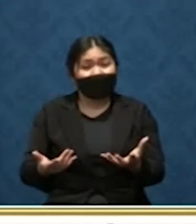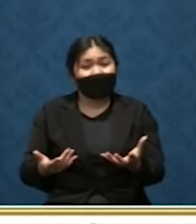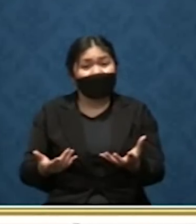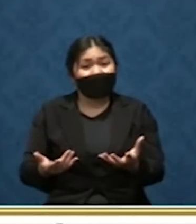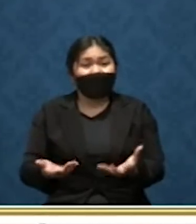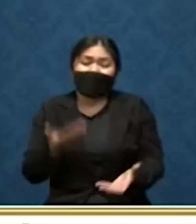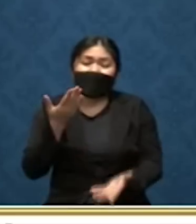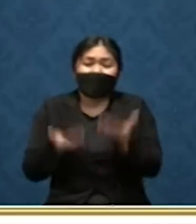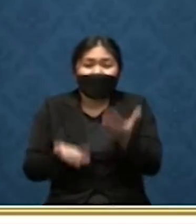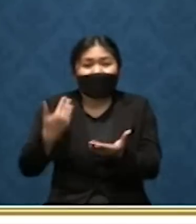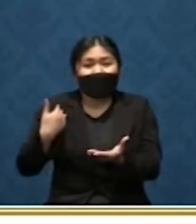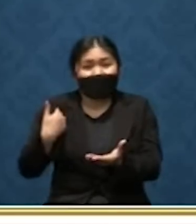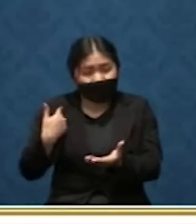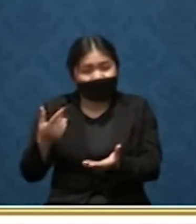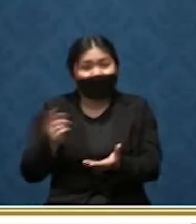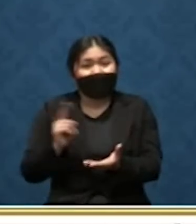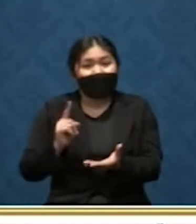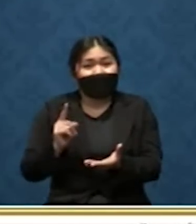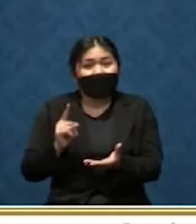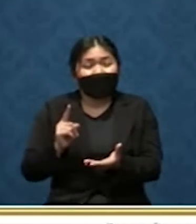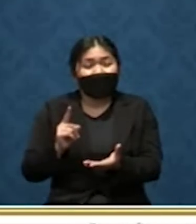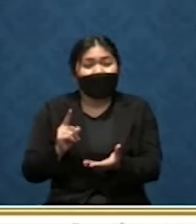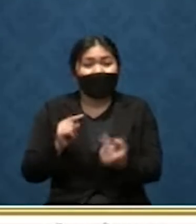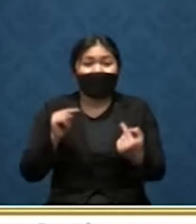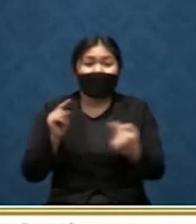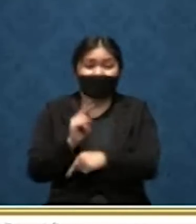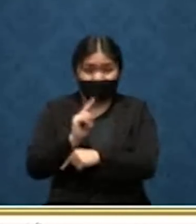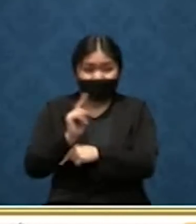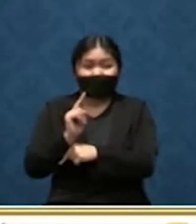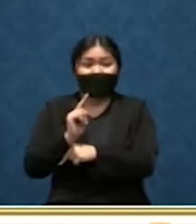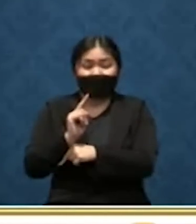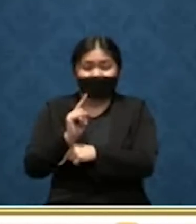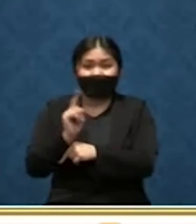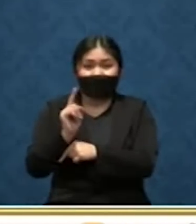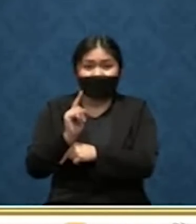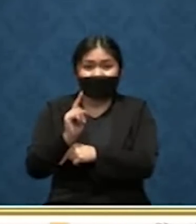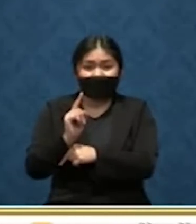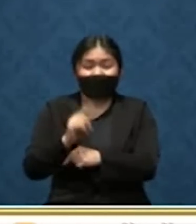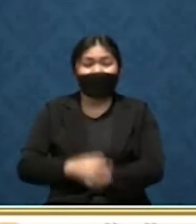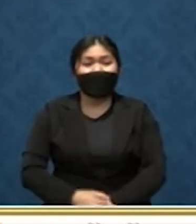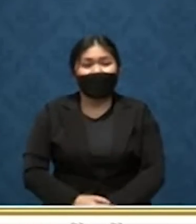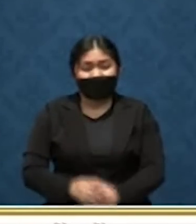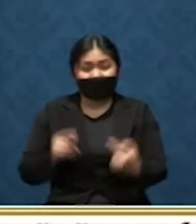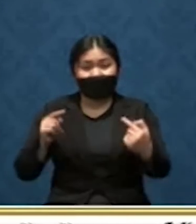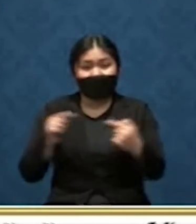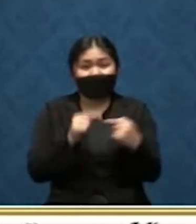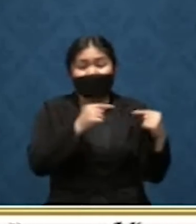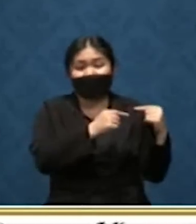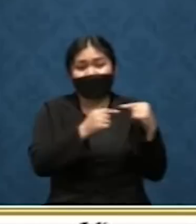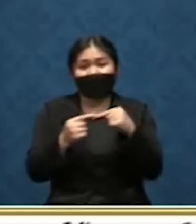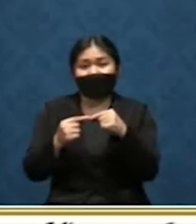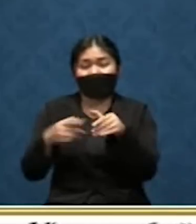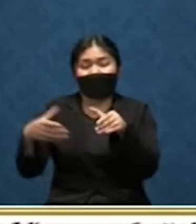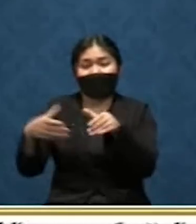หรอหนักข้อไปกวานั้นคือลามอี้พูด ภาพิไม่เสยหายนะครับไปถึงระดับองค์ข้อนตรี